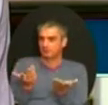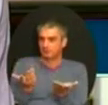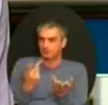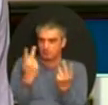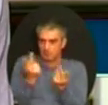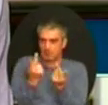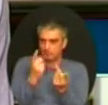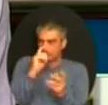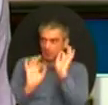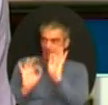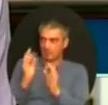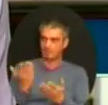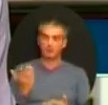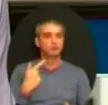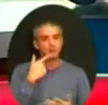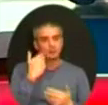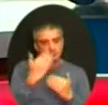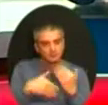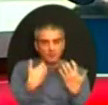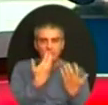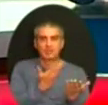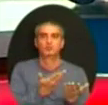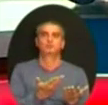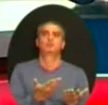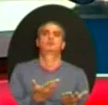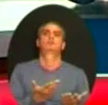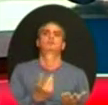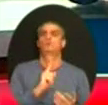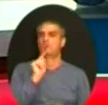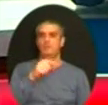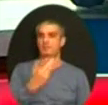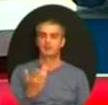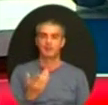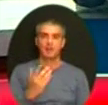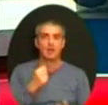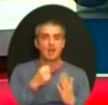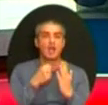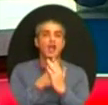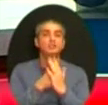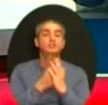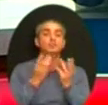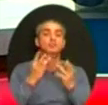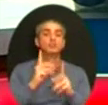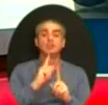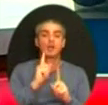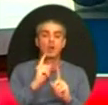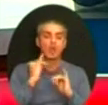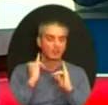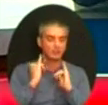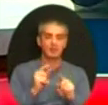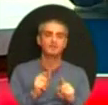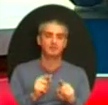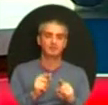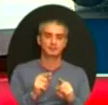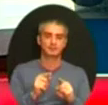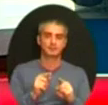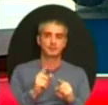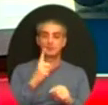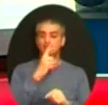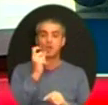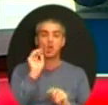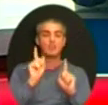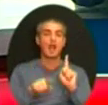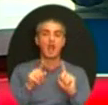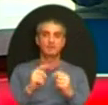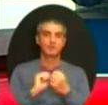למחפש רק להטיל רפש. להגיע לסוף הטיעון שלו, כן. הוא לא מגיע, כי הוא מדבר... עד שהשיטה לא תביא מאות